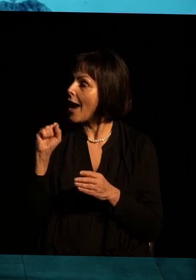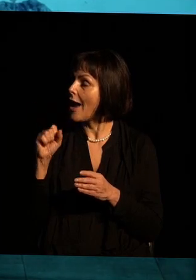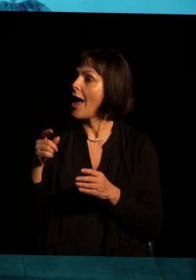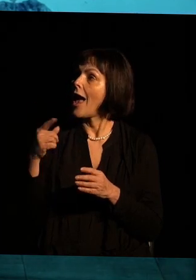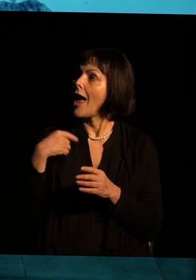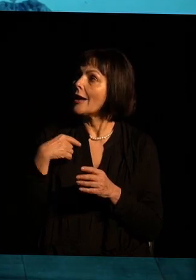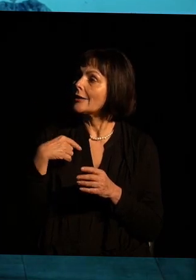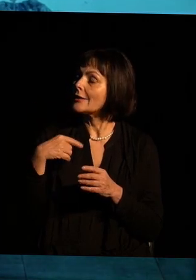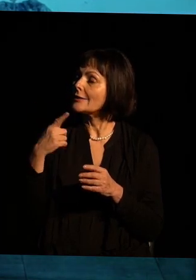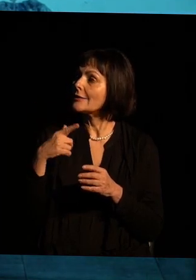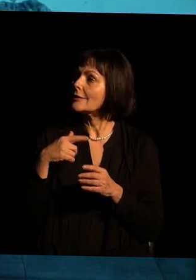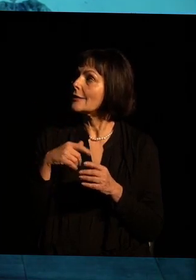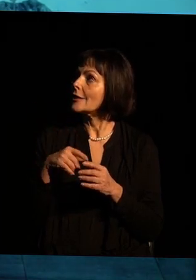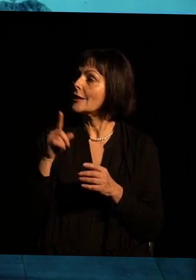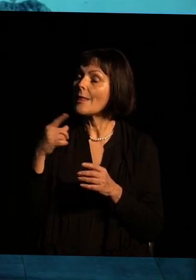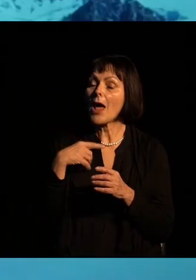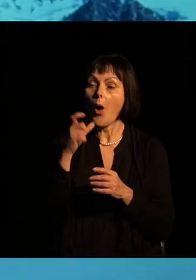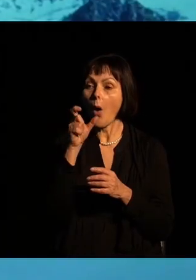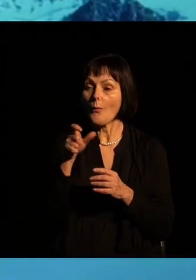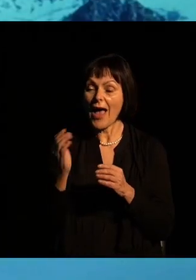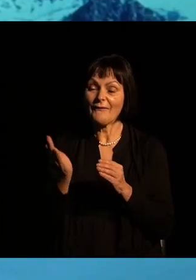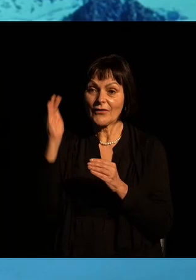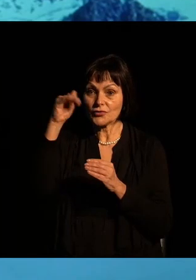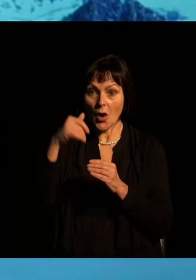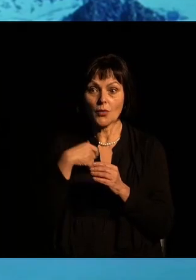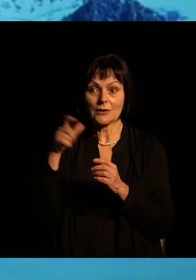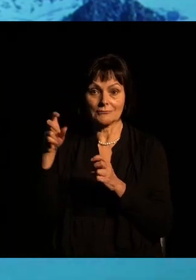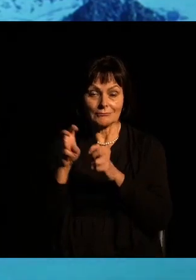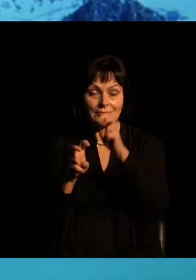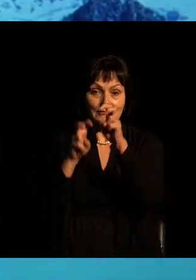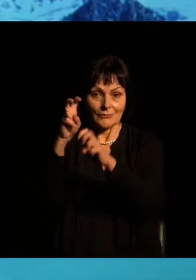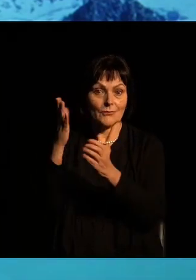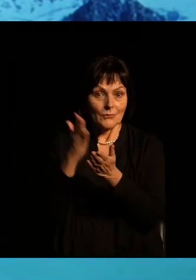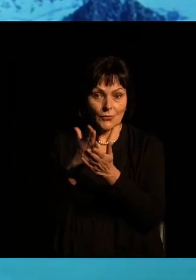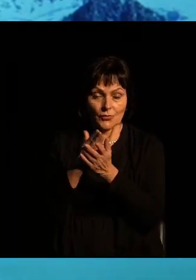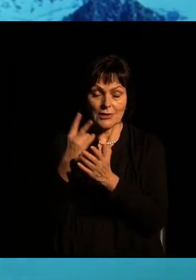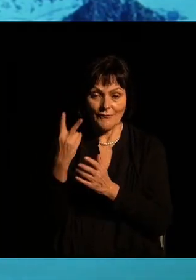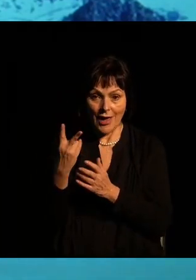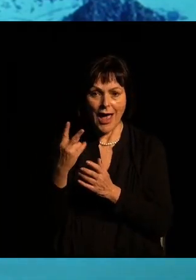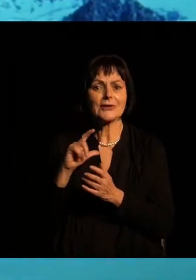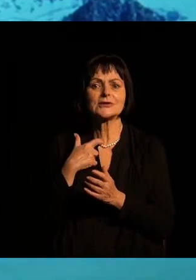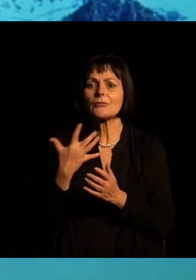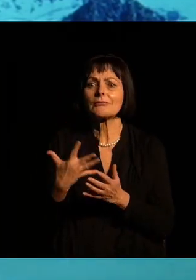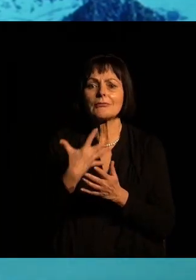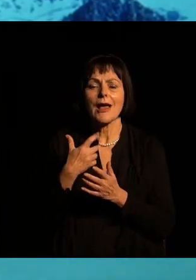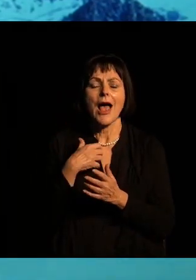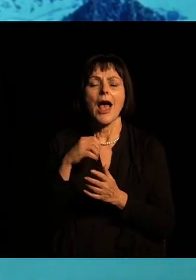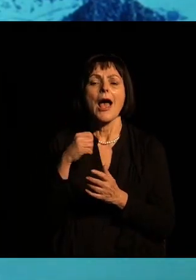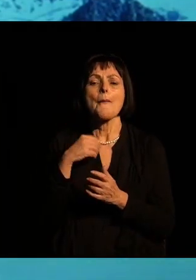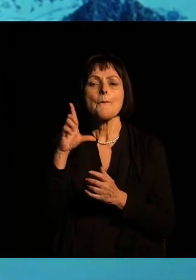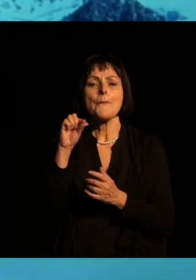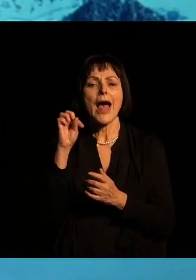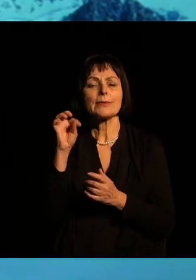tak, jest Pointe Nord. Na oba wierzchołki dokonałeś pierwszych polskich wejść. Powiedz, co ujęło cię z kolei w tej